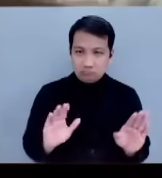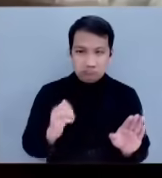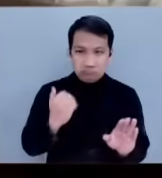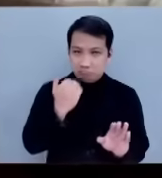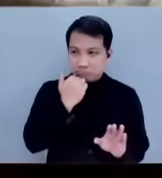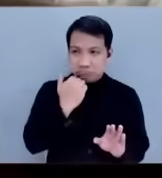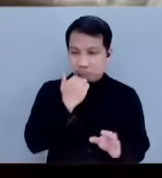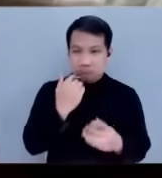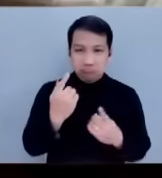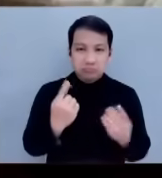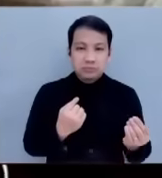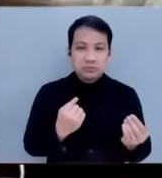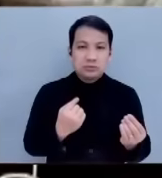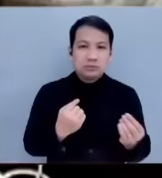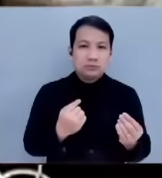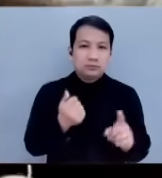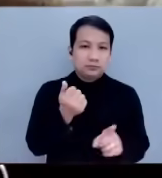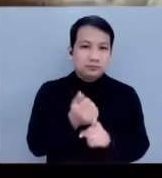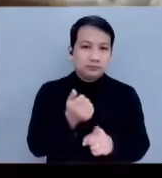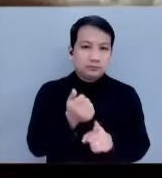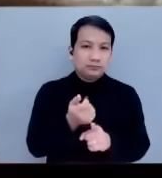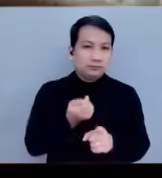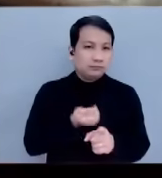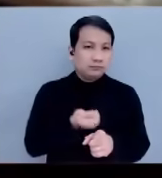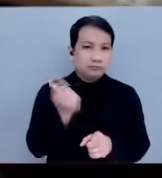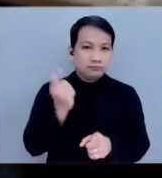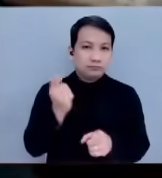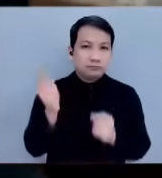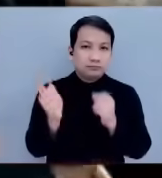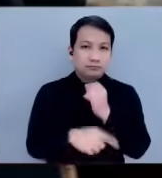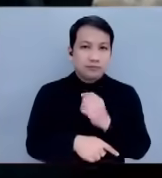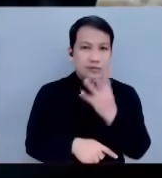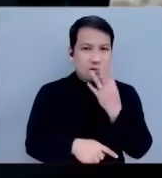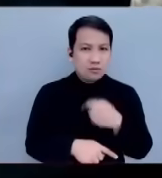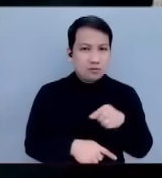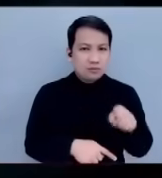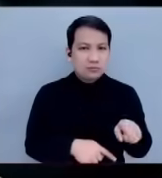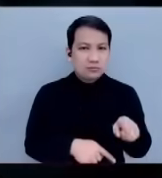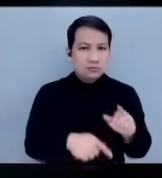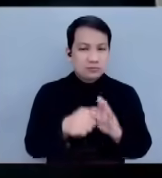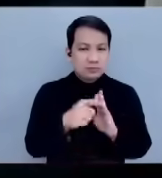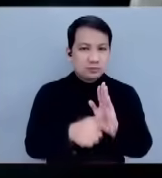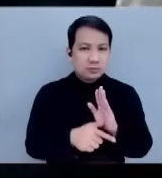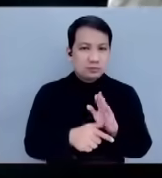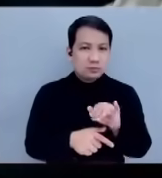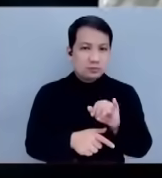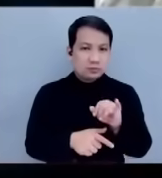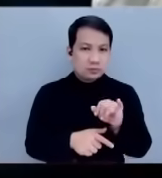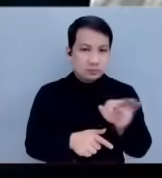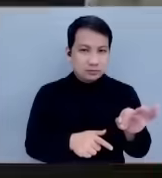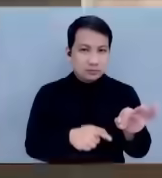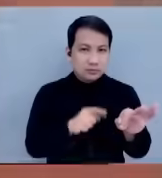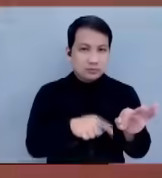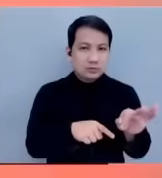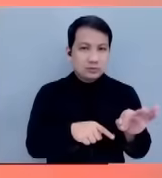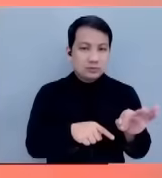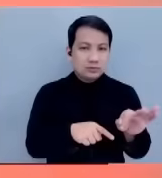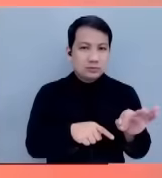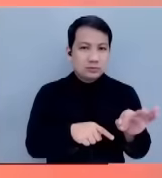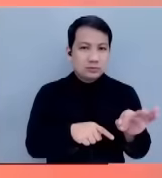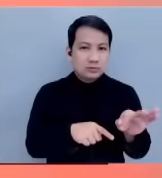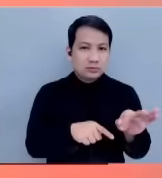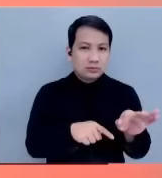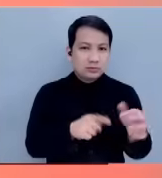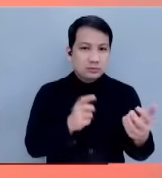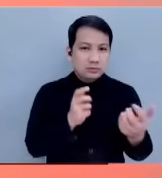franchise. Automatic revocation ng parusa sa mga sinasabing paglabag. Kung may violation man, at least i-comply ang bigyan